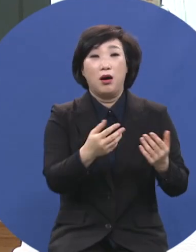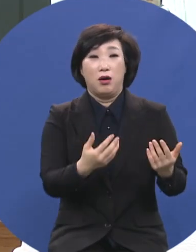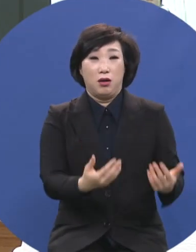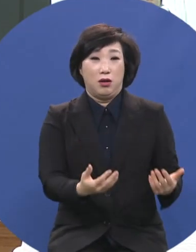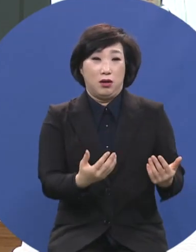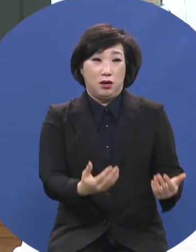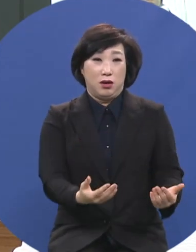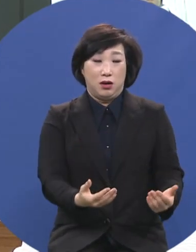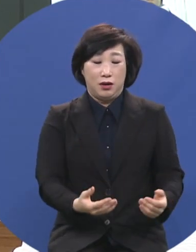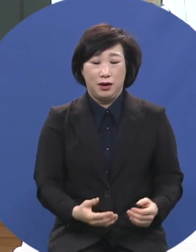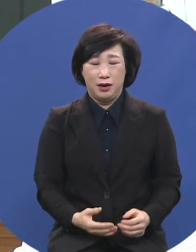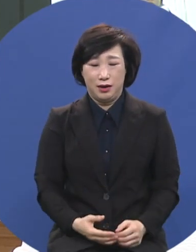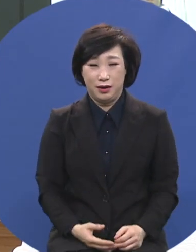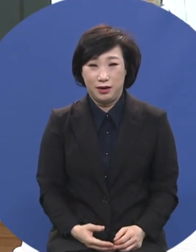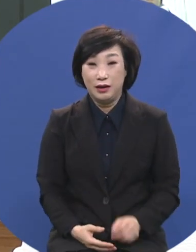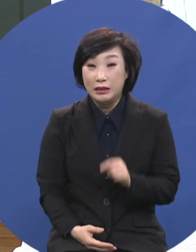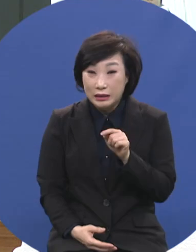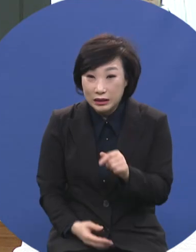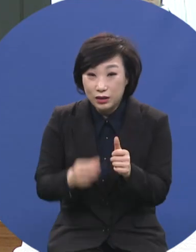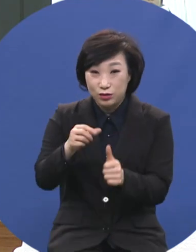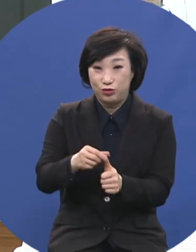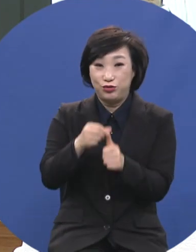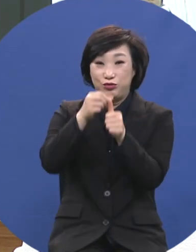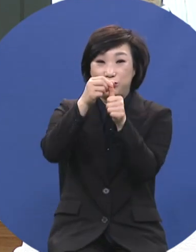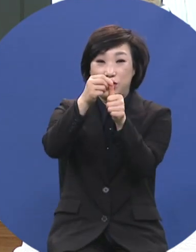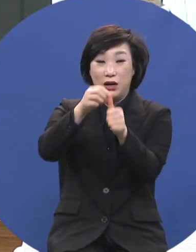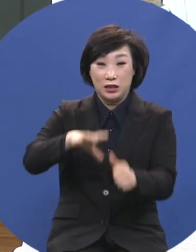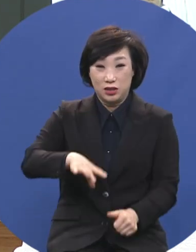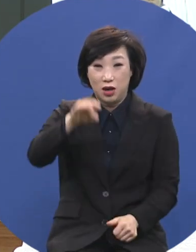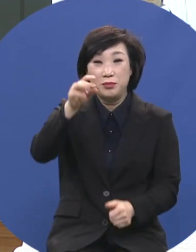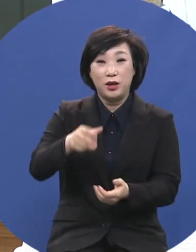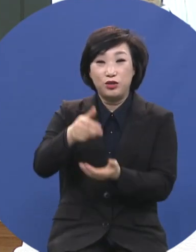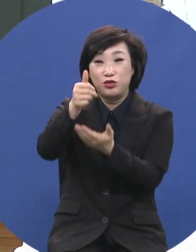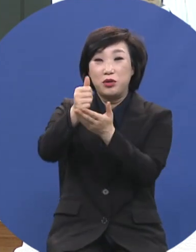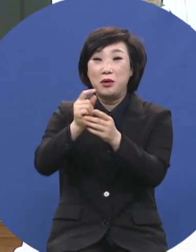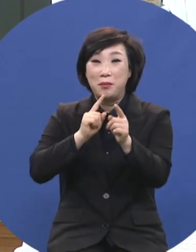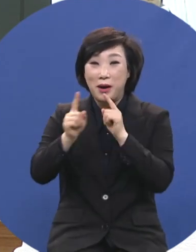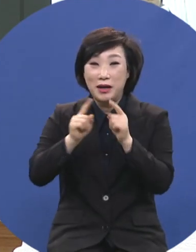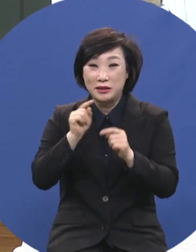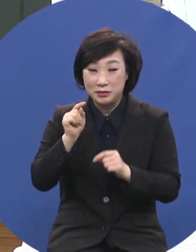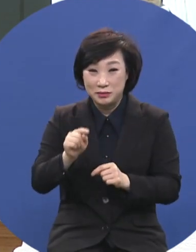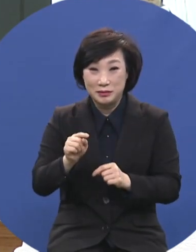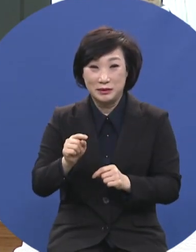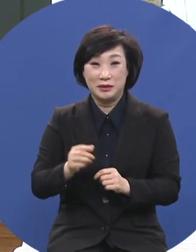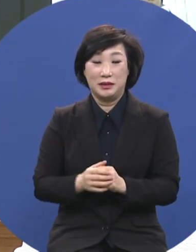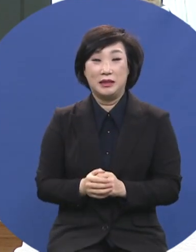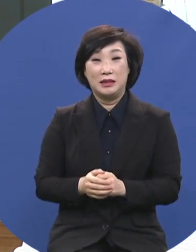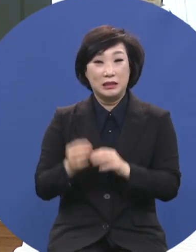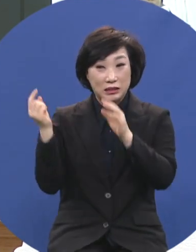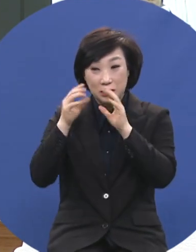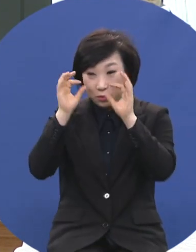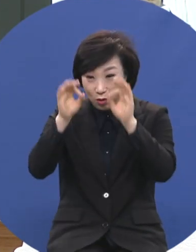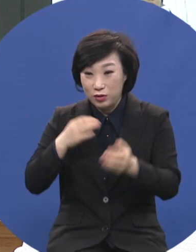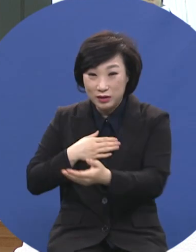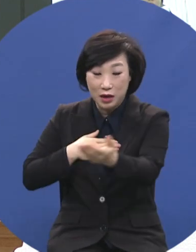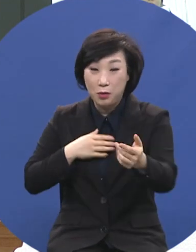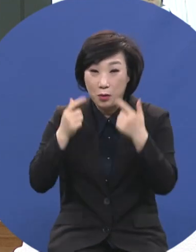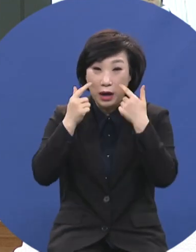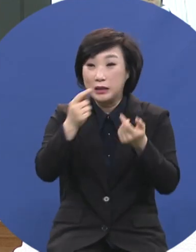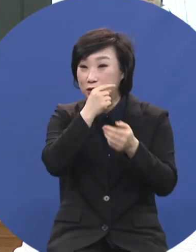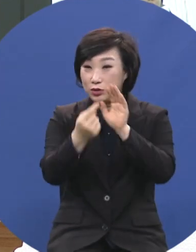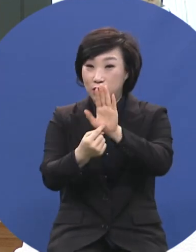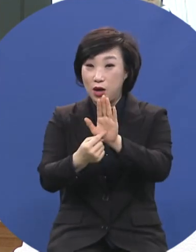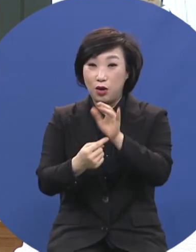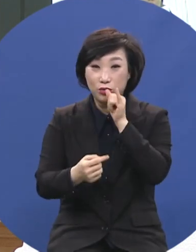있겠는가? 이 구원은 처음에 주로 말씀하신 바요. 들은 자들에게 확증한